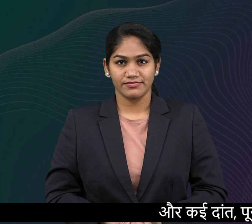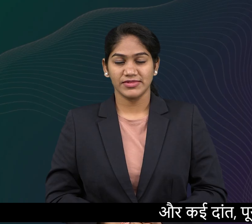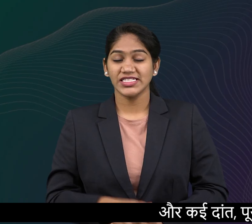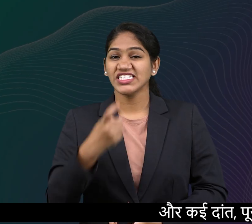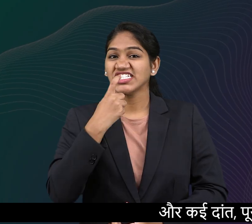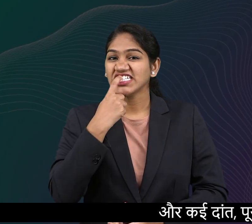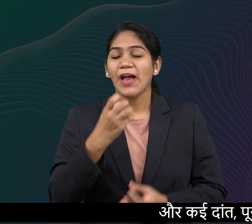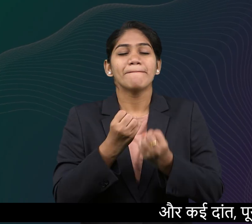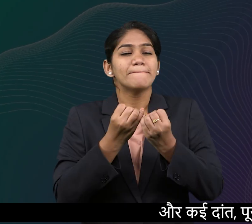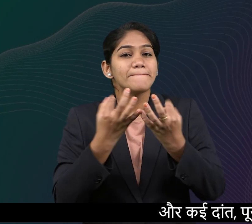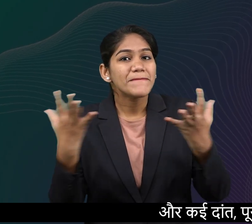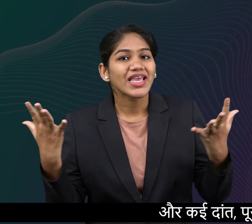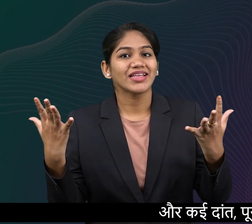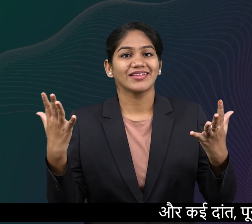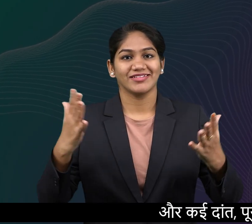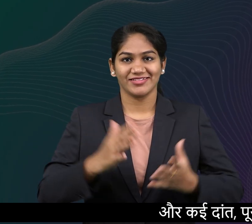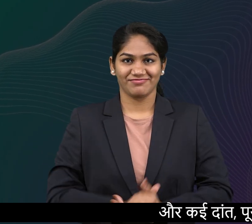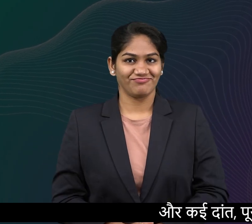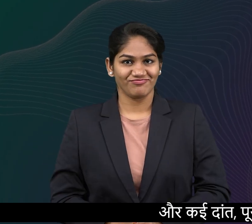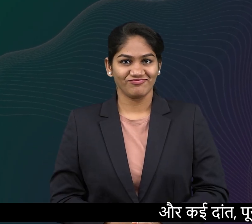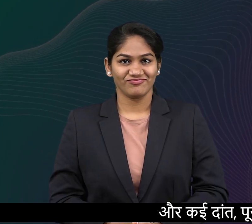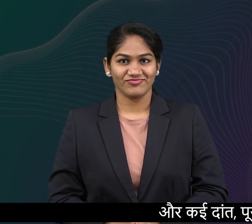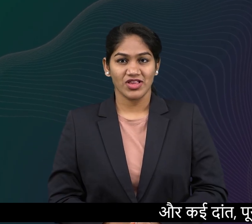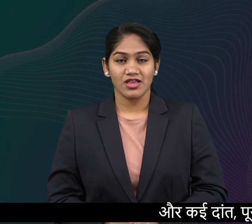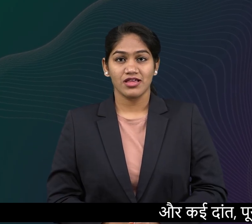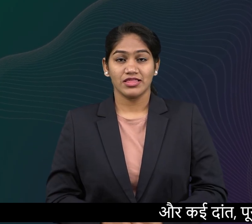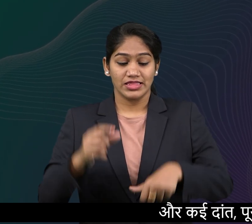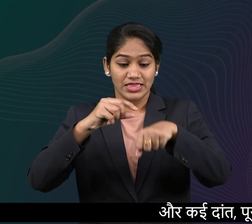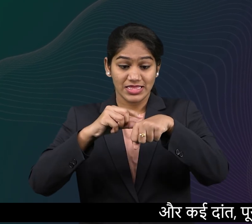और कई दांत। पूरा शरीर त्वचा से ढका होता है।